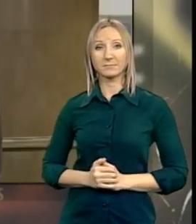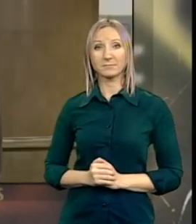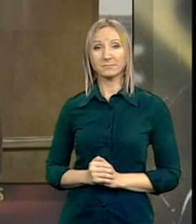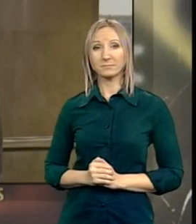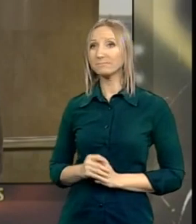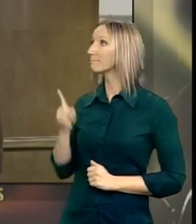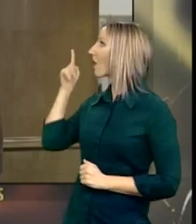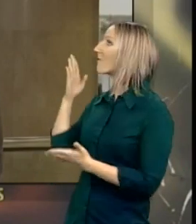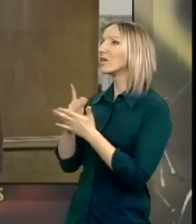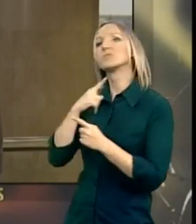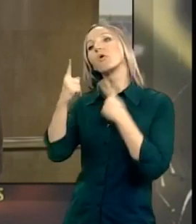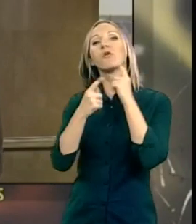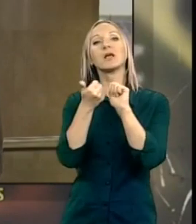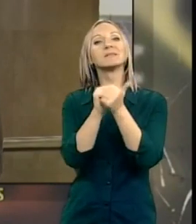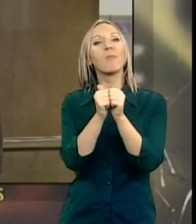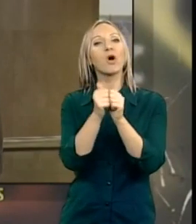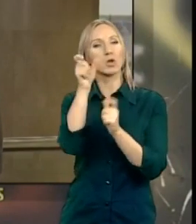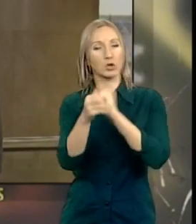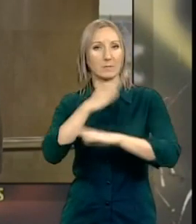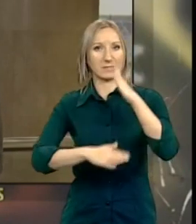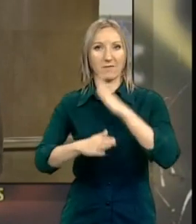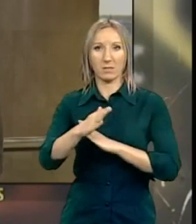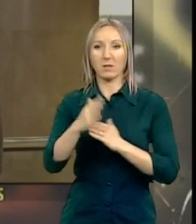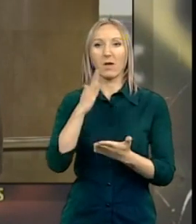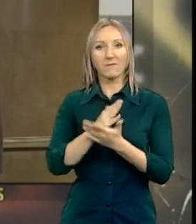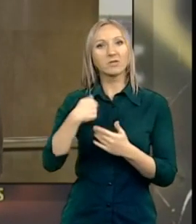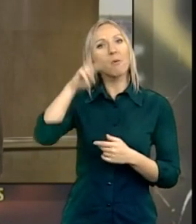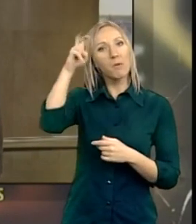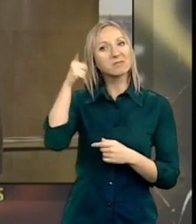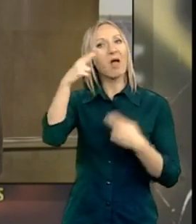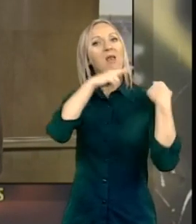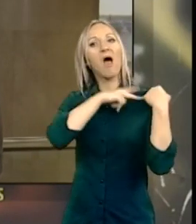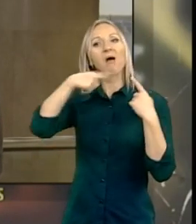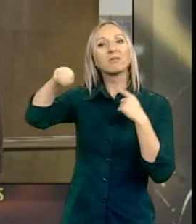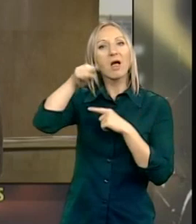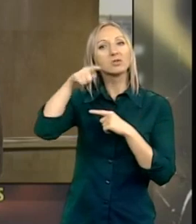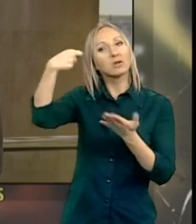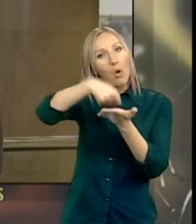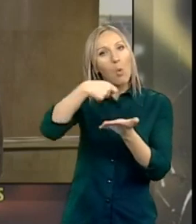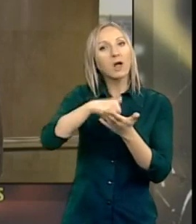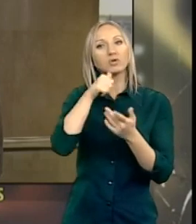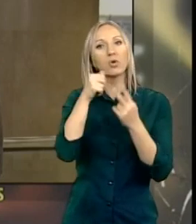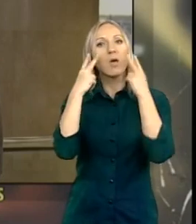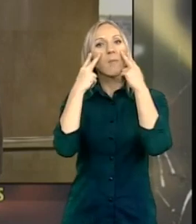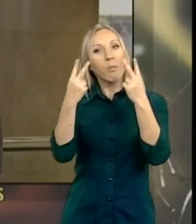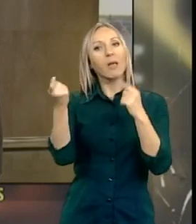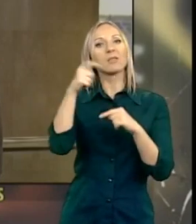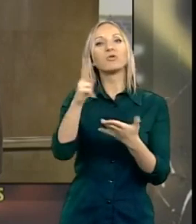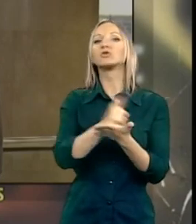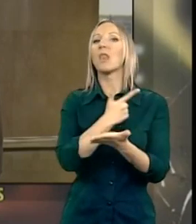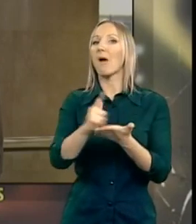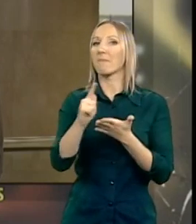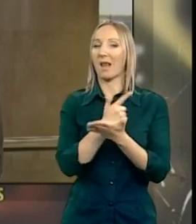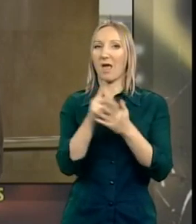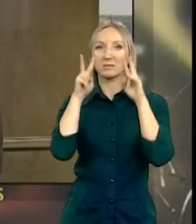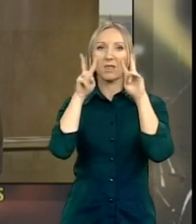Kad smo govorili o sportu osoba s invaliditetom, pozivali nadležne da ulažu u njega i publiku da dođe na prazne tribine.